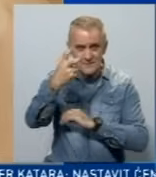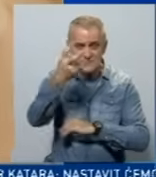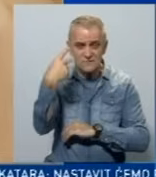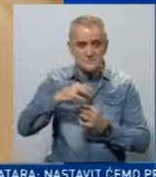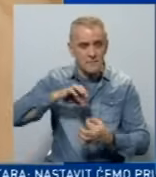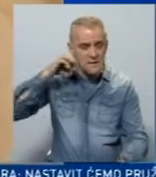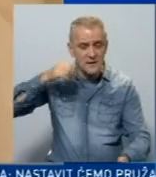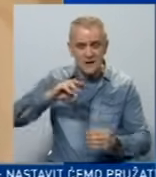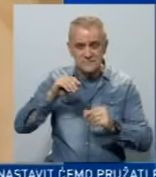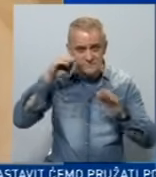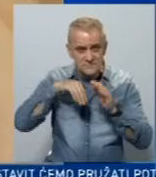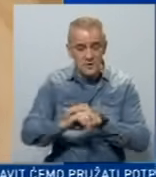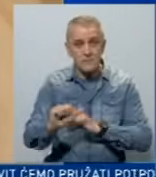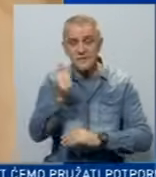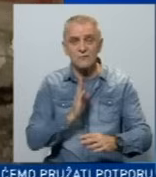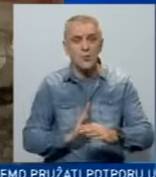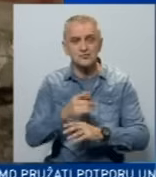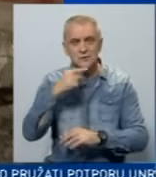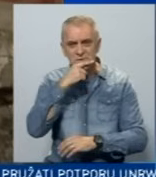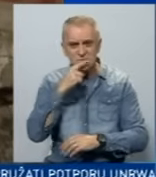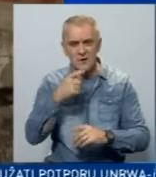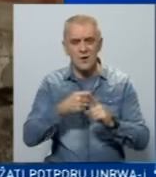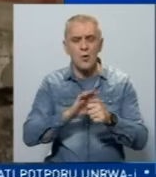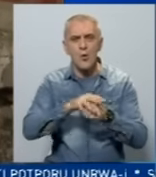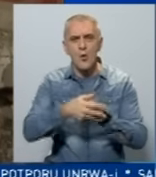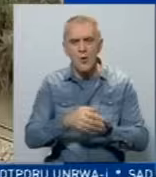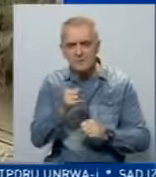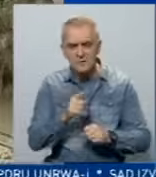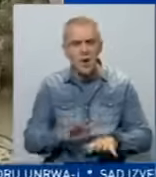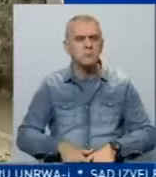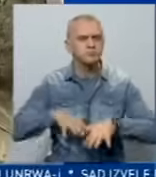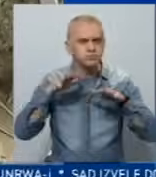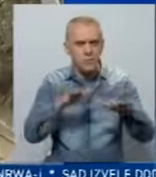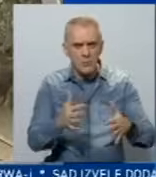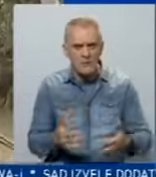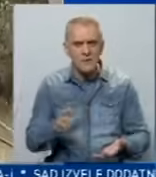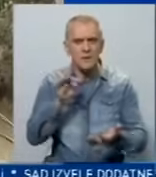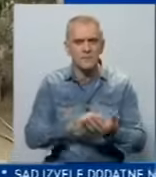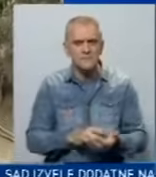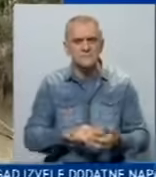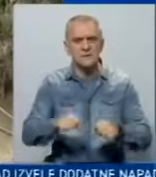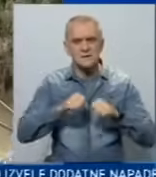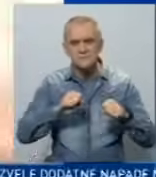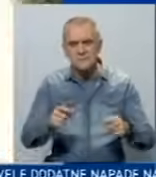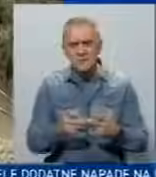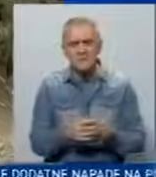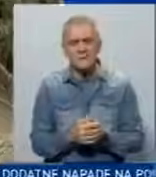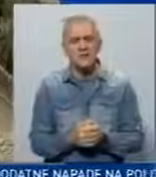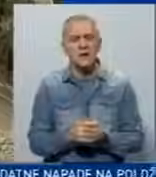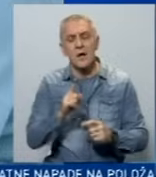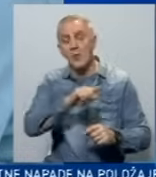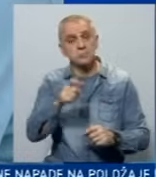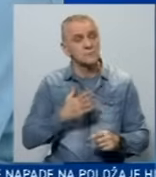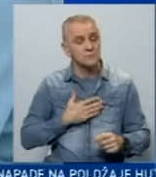metara pod zemlju, među prvim su ušli u crvenu zonu COVID bolnice, odlaze u poplavljena područja, lokacije klizišta, nerijetko rizikujući i vlastito